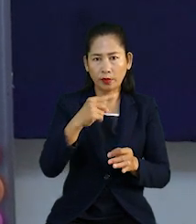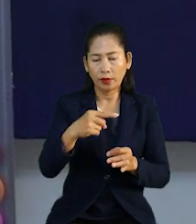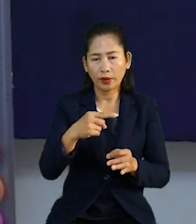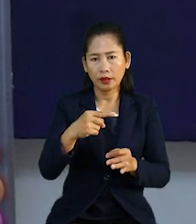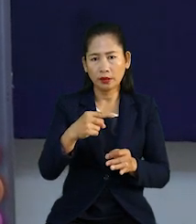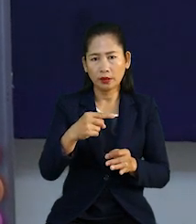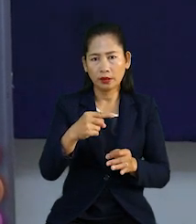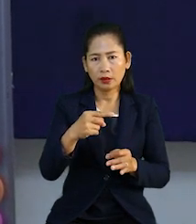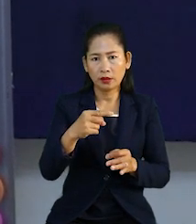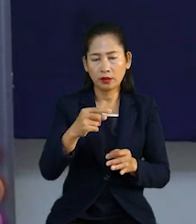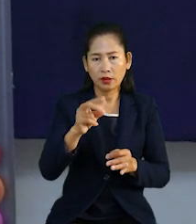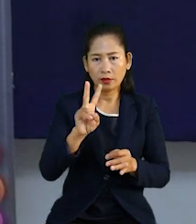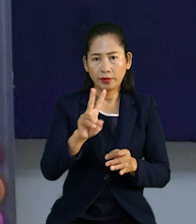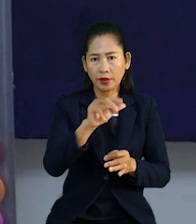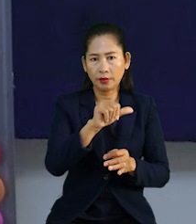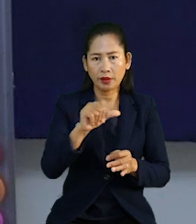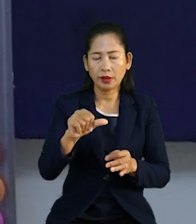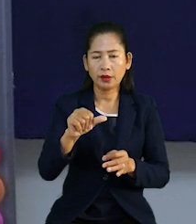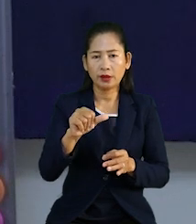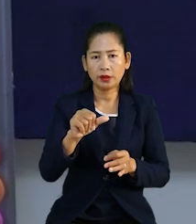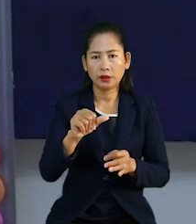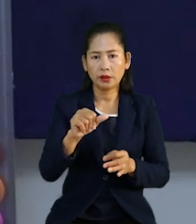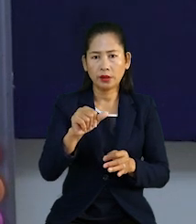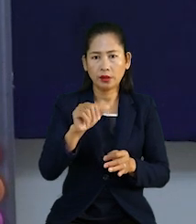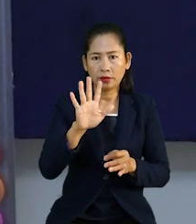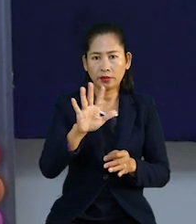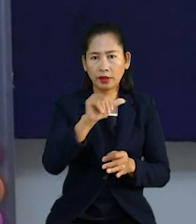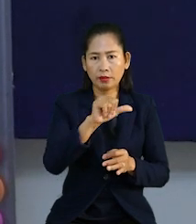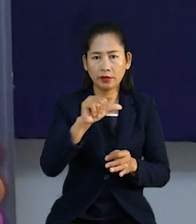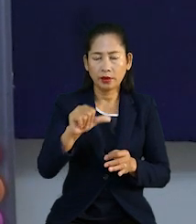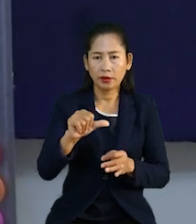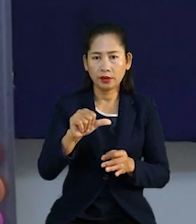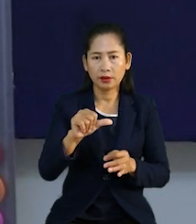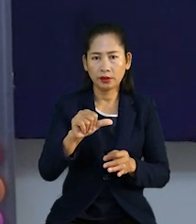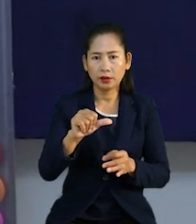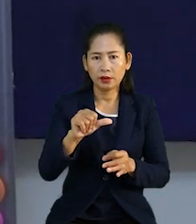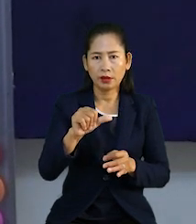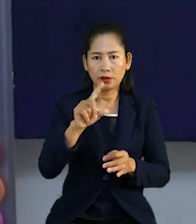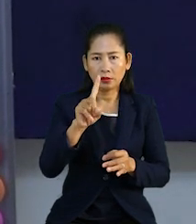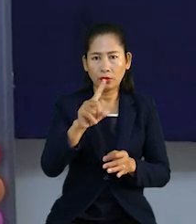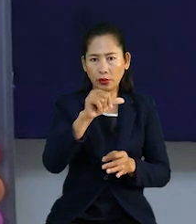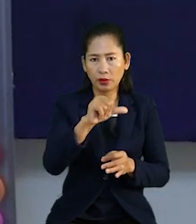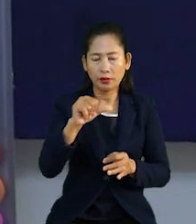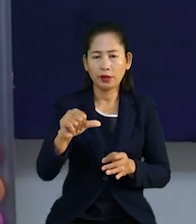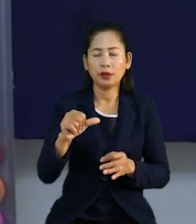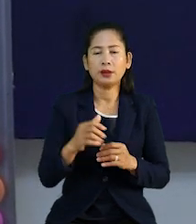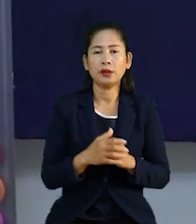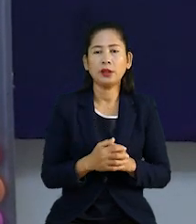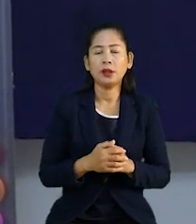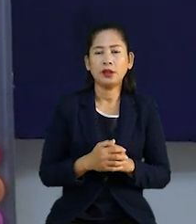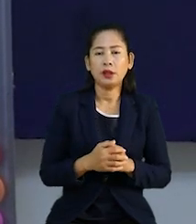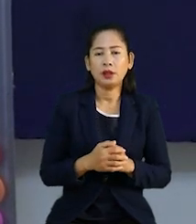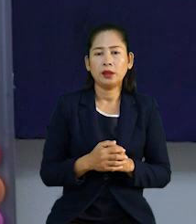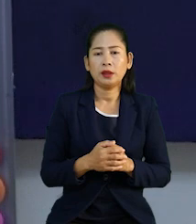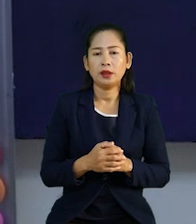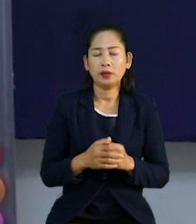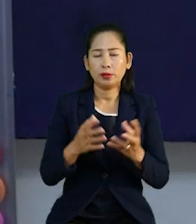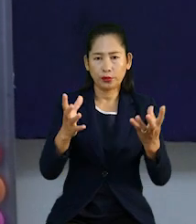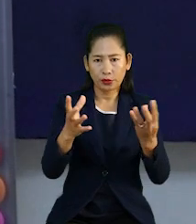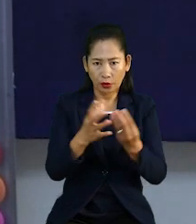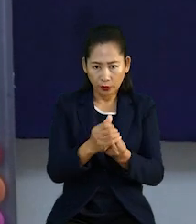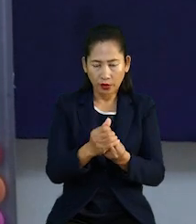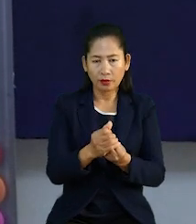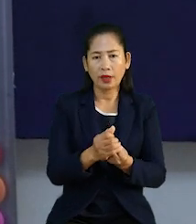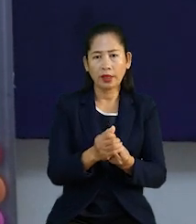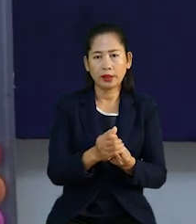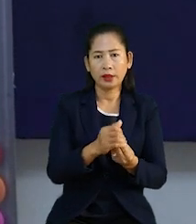riêng. Pi mơn riêng. Pram mơn riêng. Hay nâng mùi mơn riêng. Dạ, chân dương bộ bình chỗ này